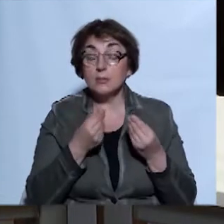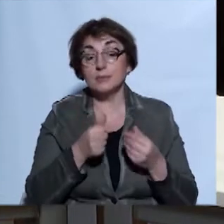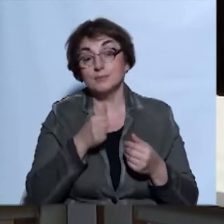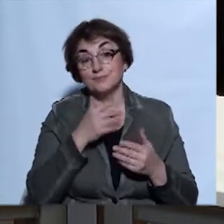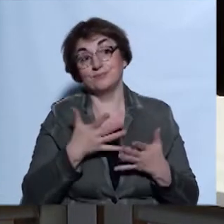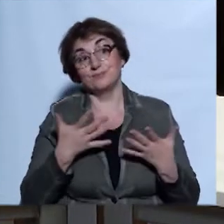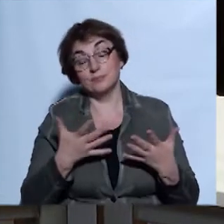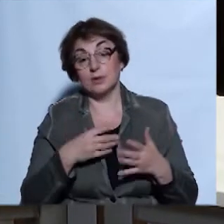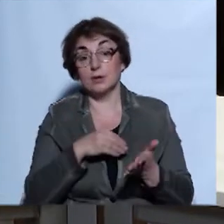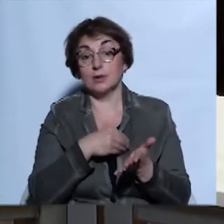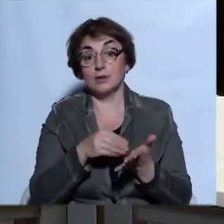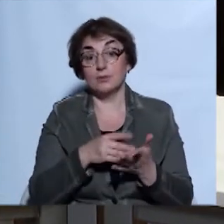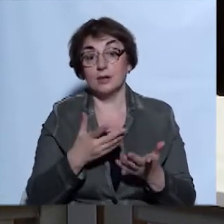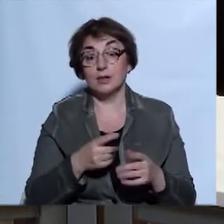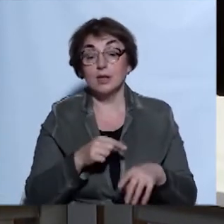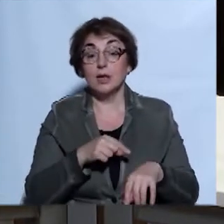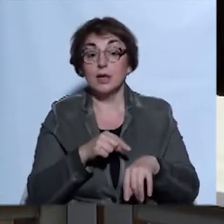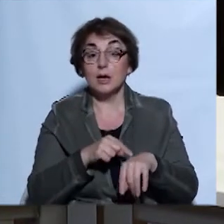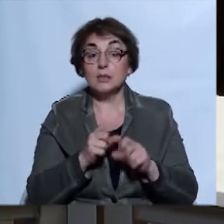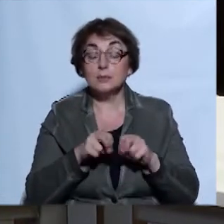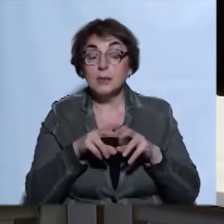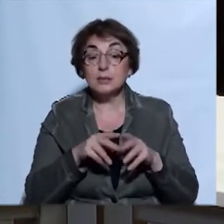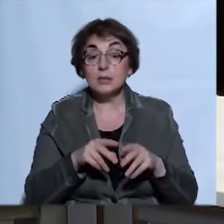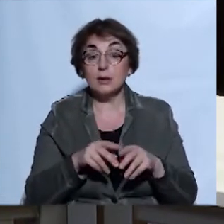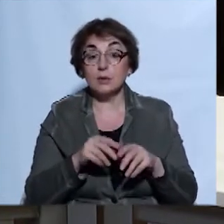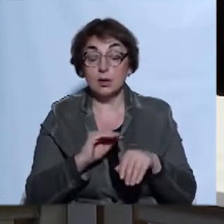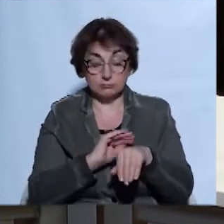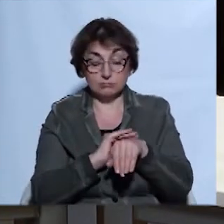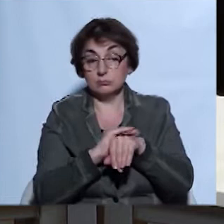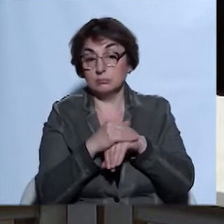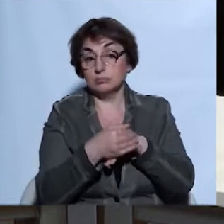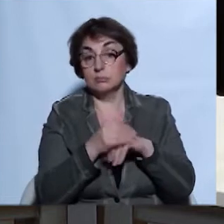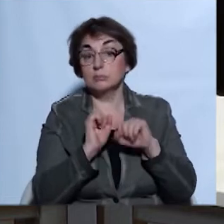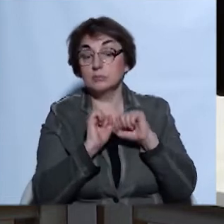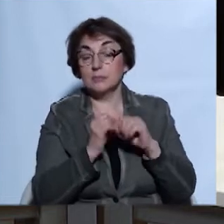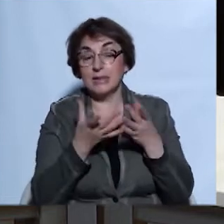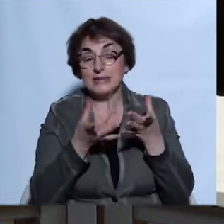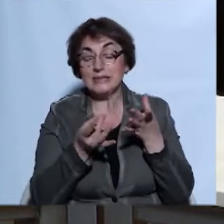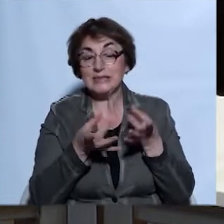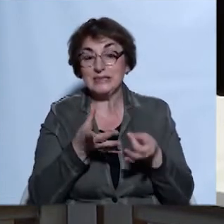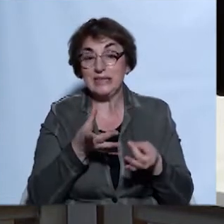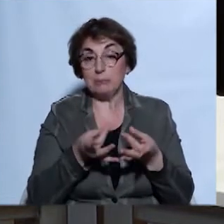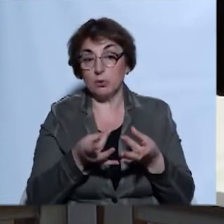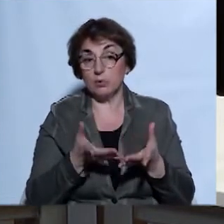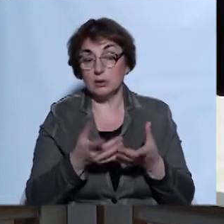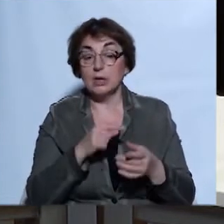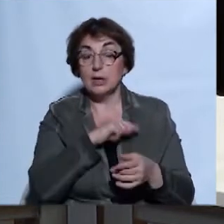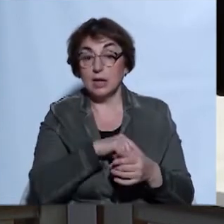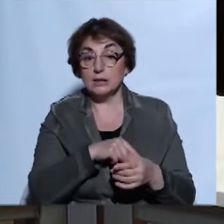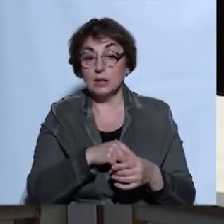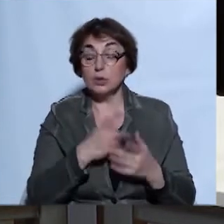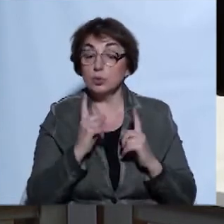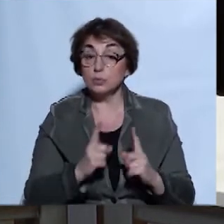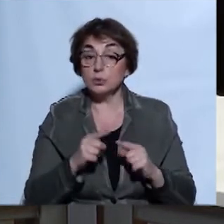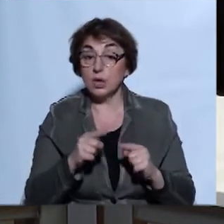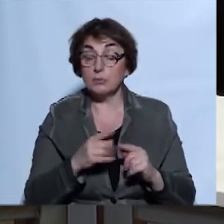მის შეძენას, რადგან კანზე ის წარმოქმნის ერთგვარ დამცავ აპკს, რომელიც არის რაღაც წებოვანი ხასიათის, თუმცა